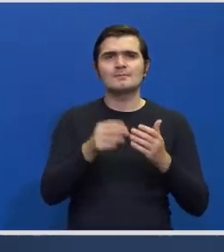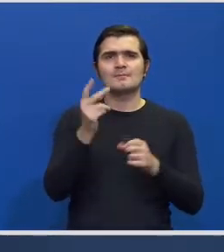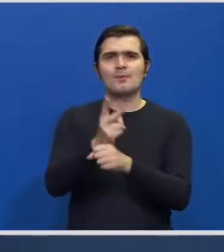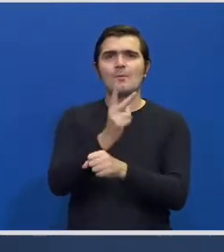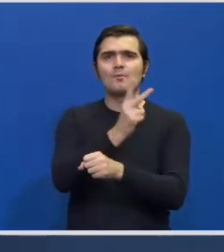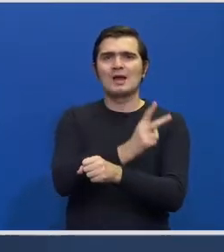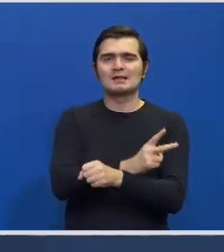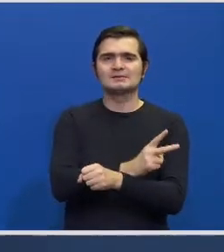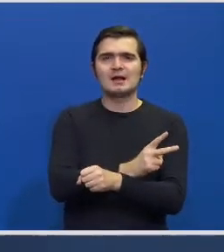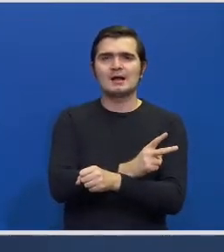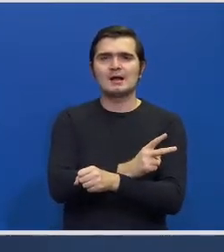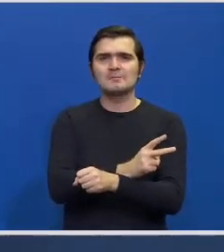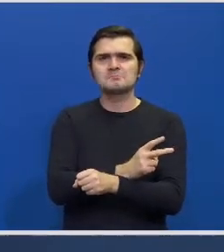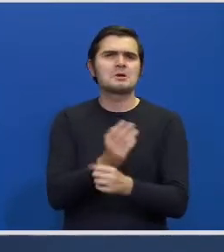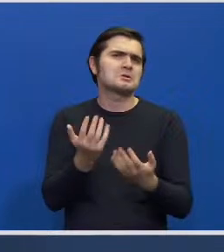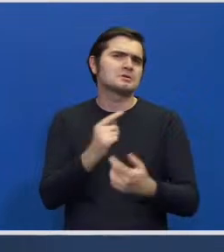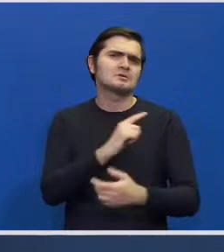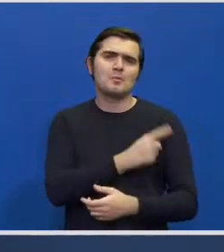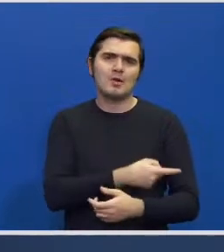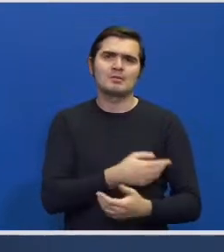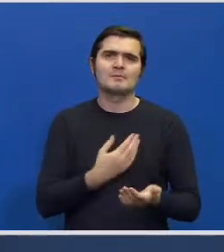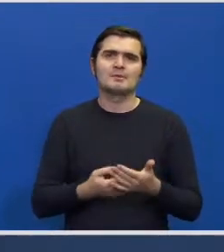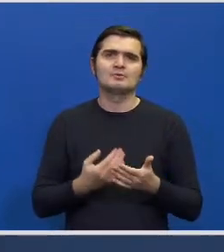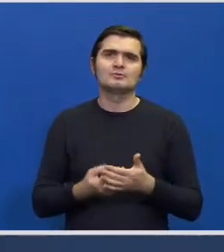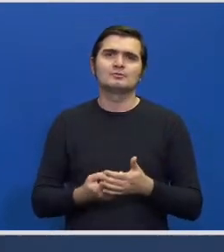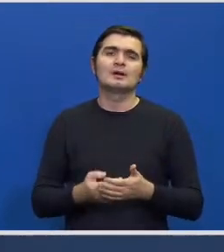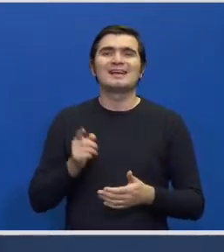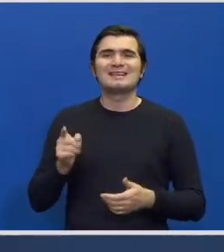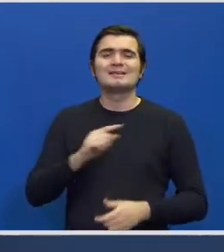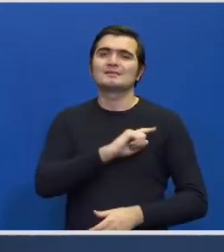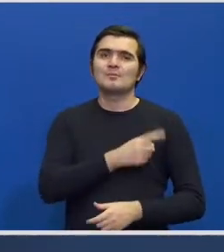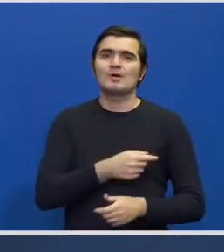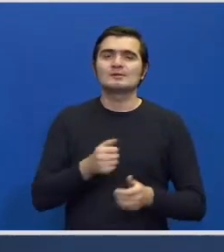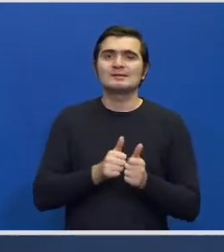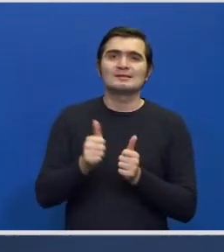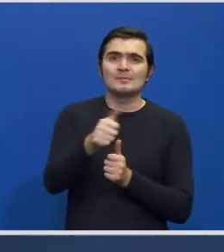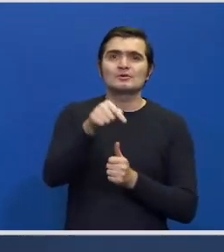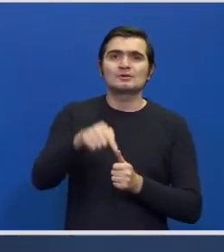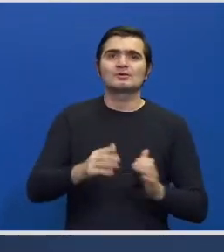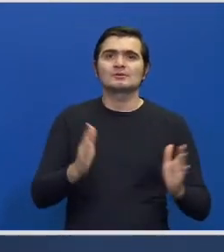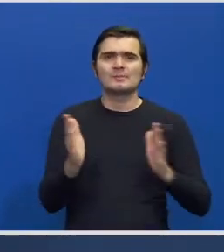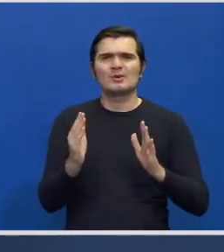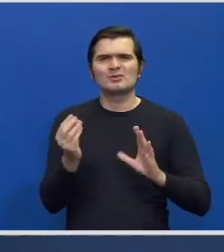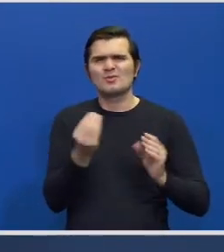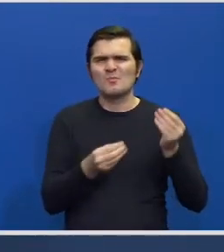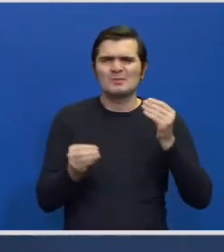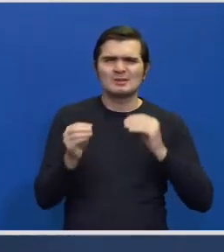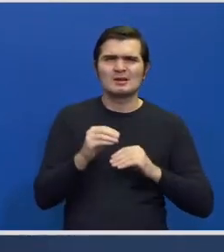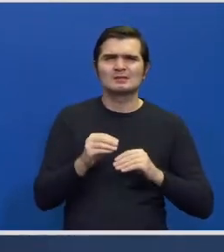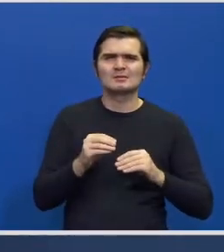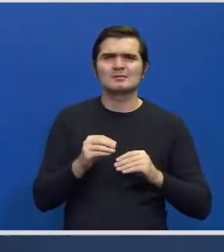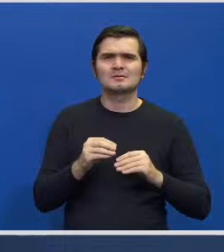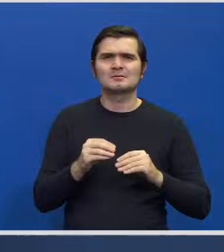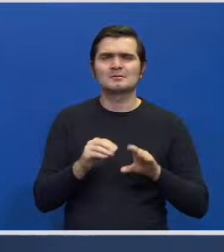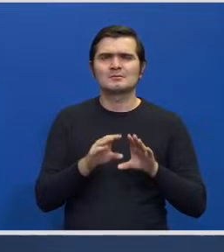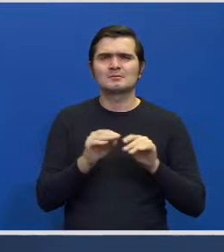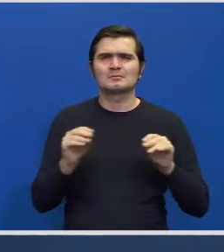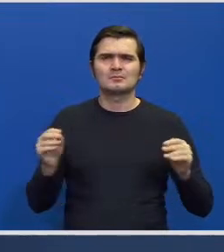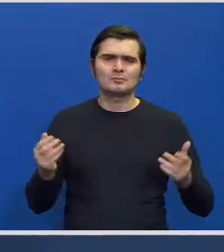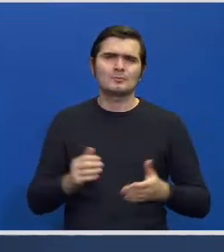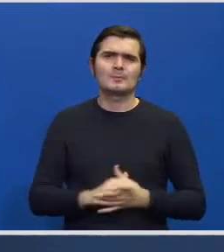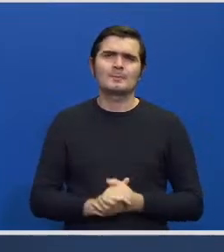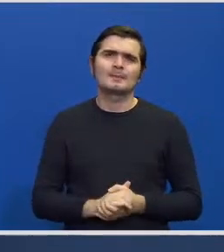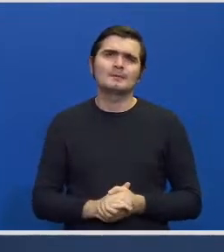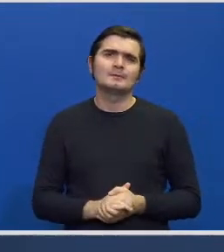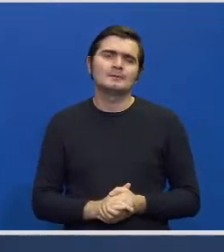vedere sprijin al populației, pe cât posibil, astfel încât să poată trece de această perioadă complicată, marcată